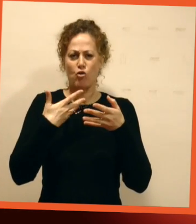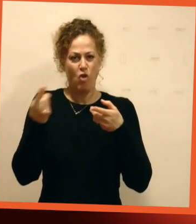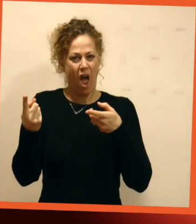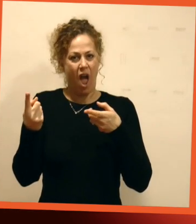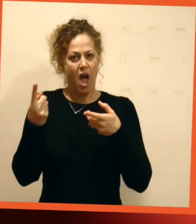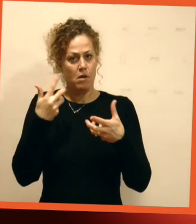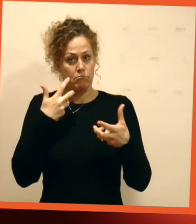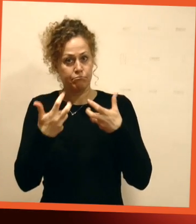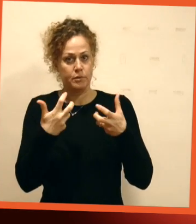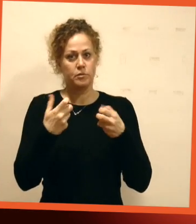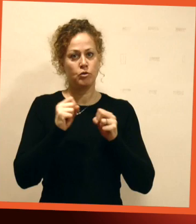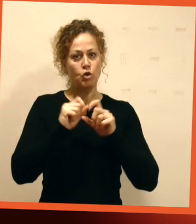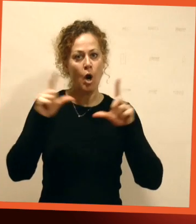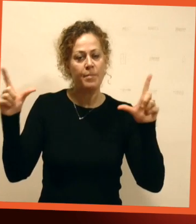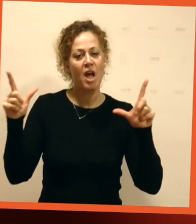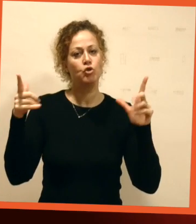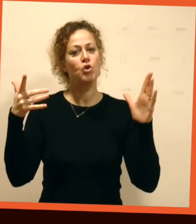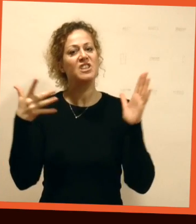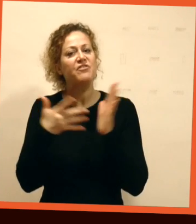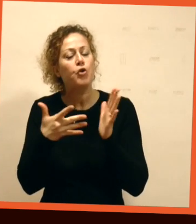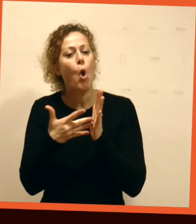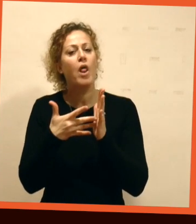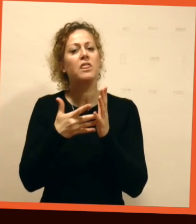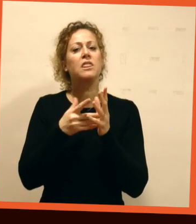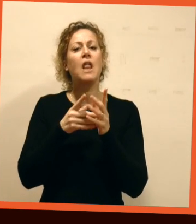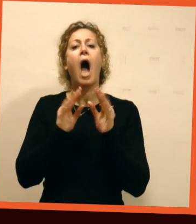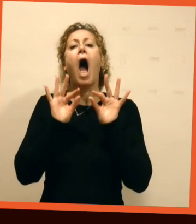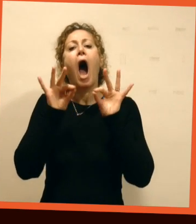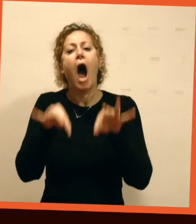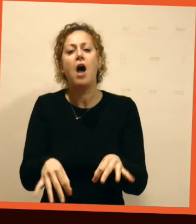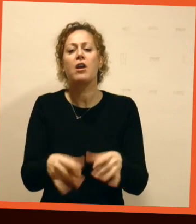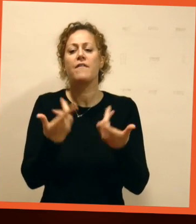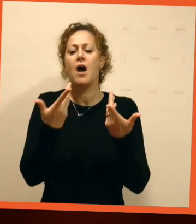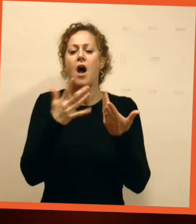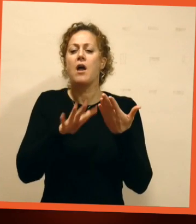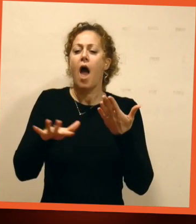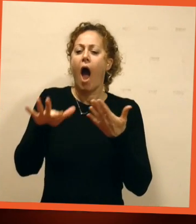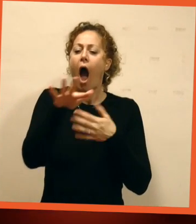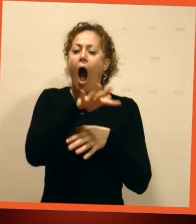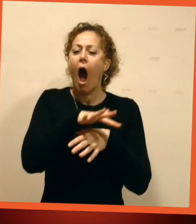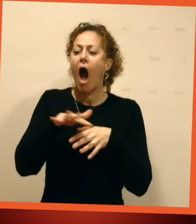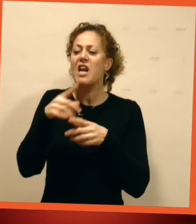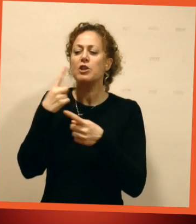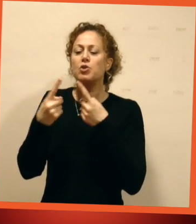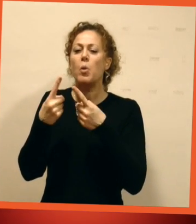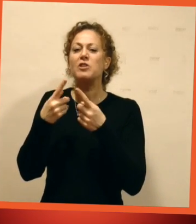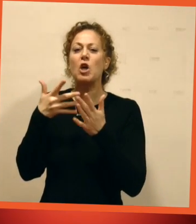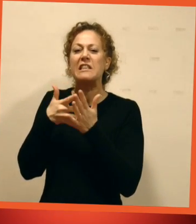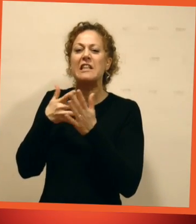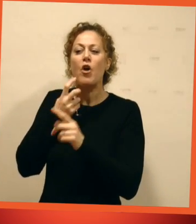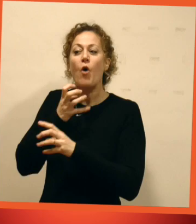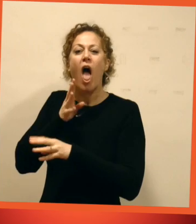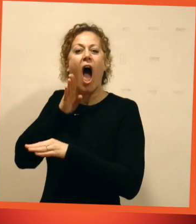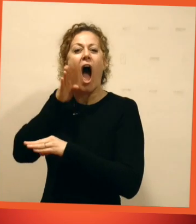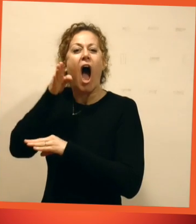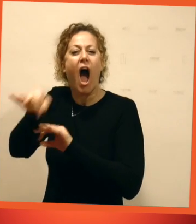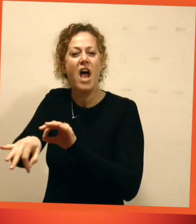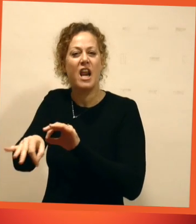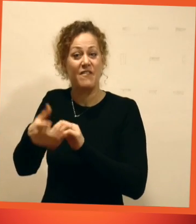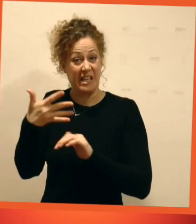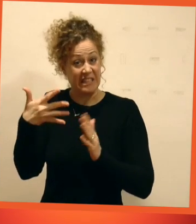sorpresa positiva, ma ci sono delle difficoltà nell'arrivare magari a qualche area, a qualche persona? Ma no, nelle scuole noi